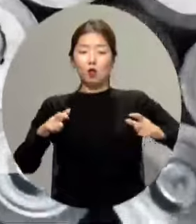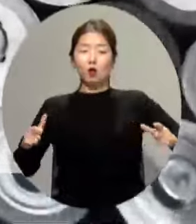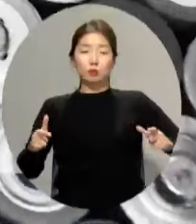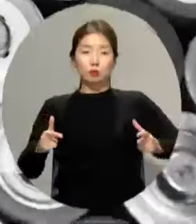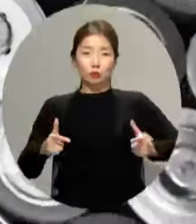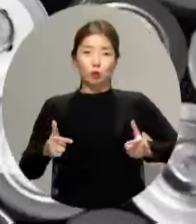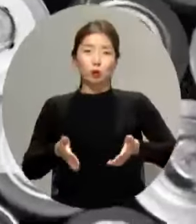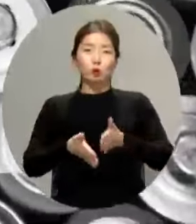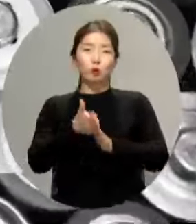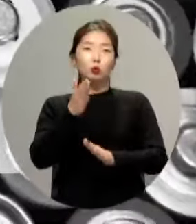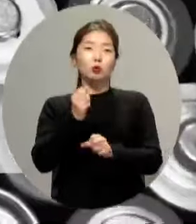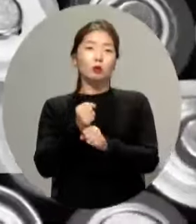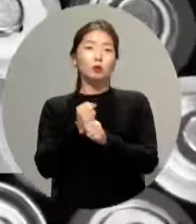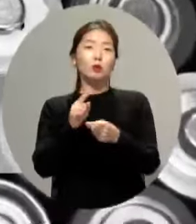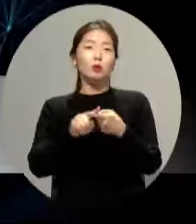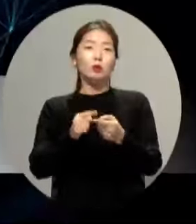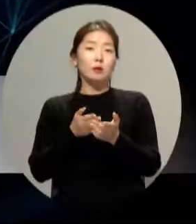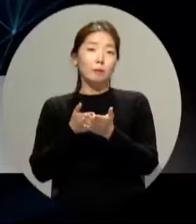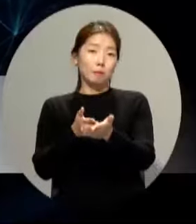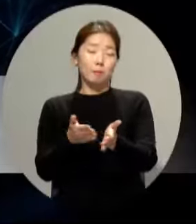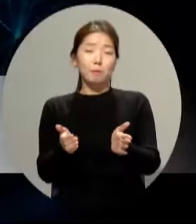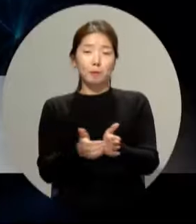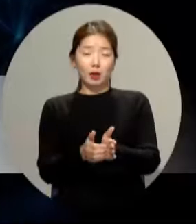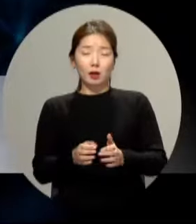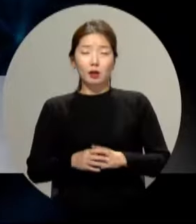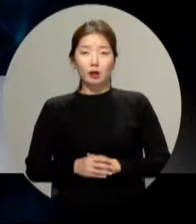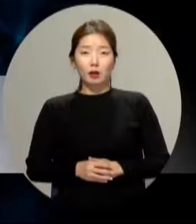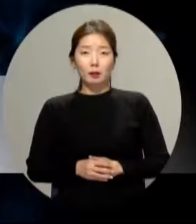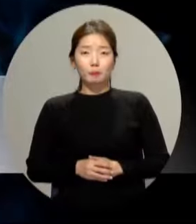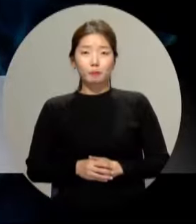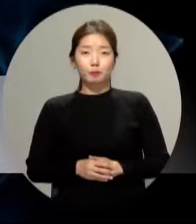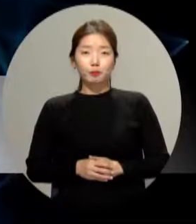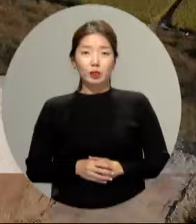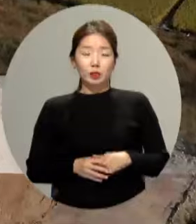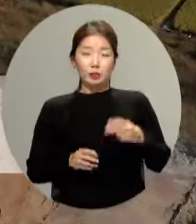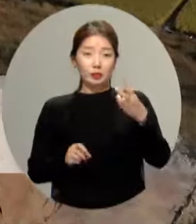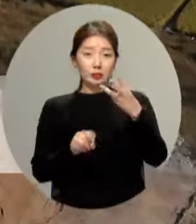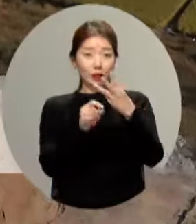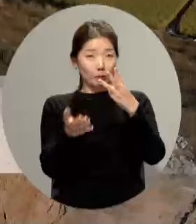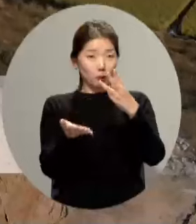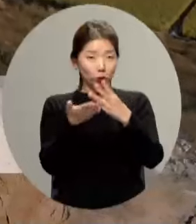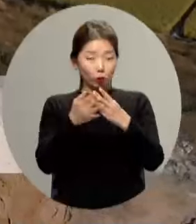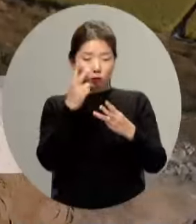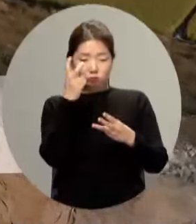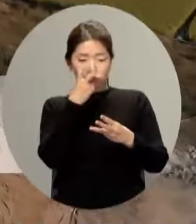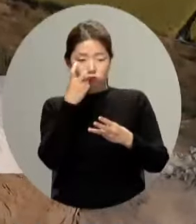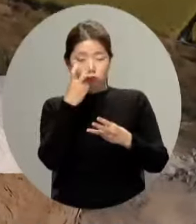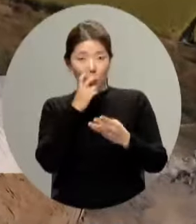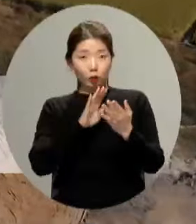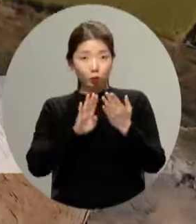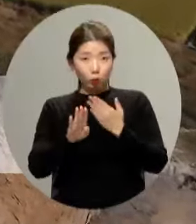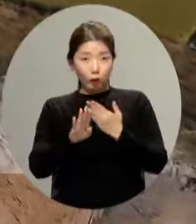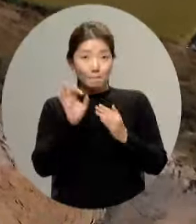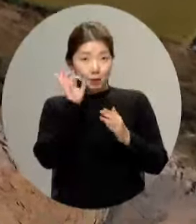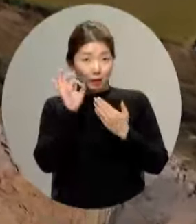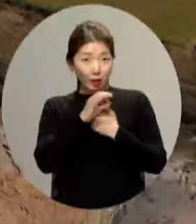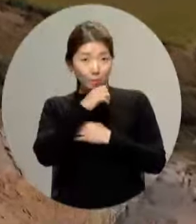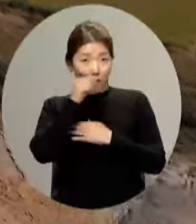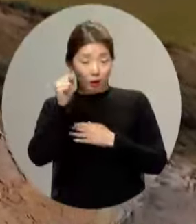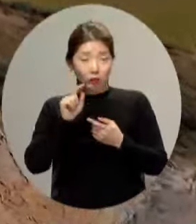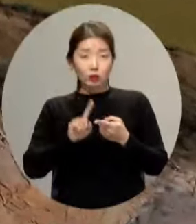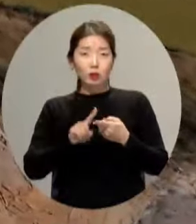시행 계획을 나란히 제출했다고 밝혔습니다 시민은 다음 달 초 안으로 이루어질 예정으로 심의에 통과된